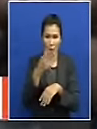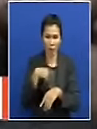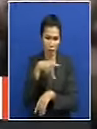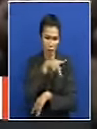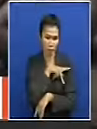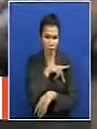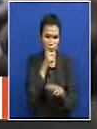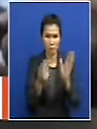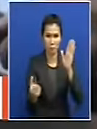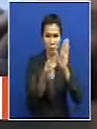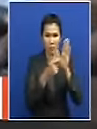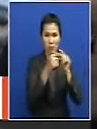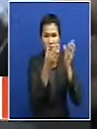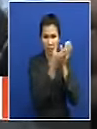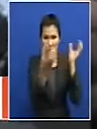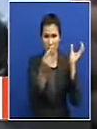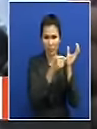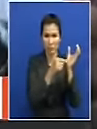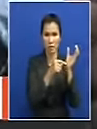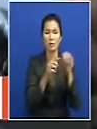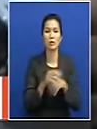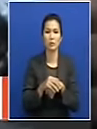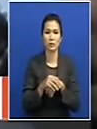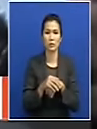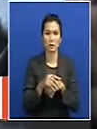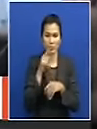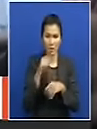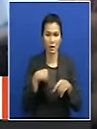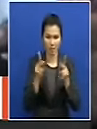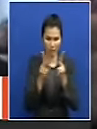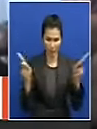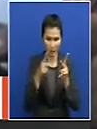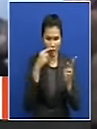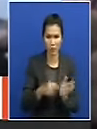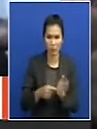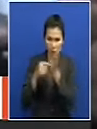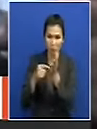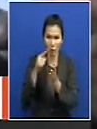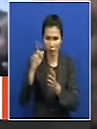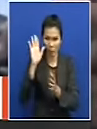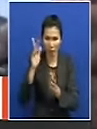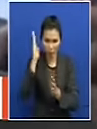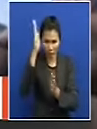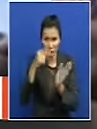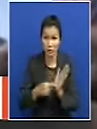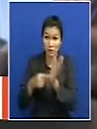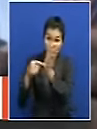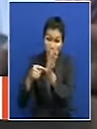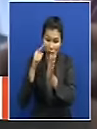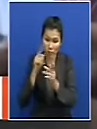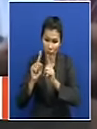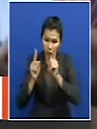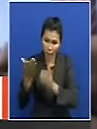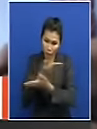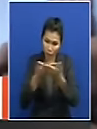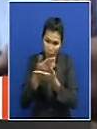าเป็นศาสนาประจำชาติในรัฐธรรมนูญก็จะเป็นเรื่องของกรรมการยกร่างรัฐธรรมนูญซึ่งก็จะต้องไปเสนอในทางโน้นและก็ท